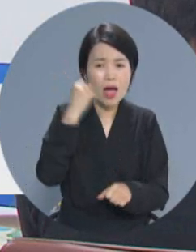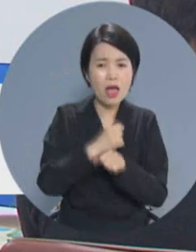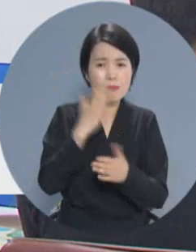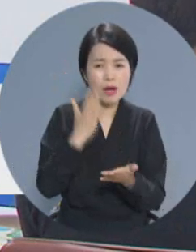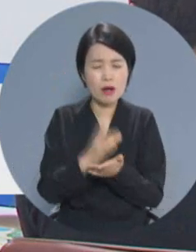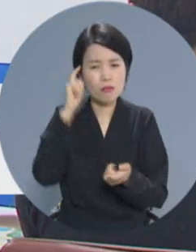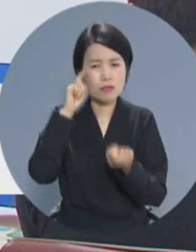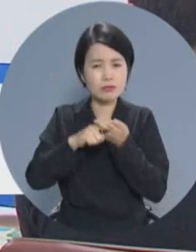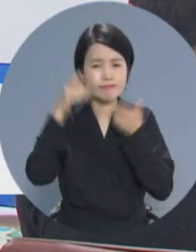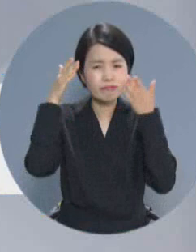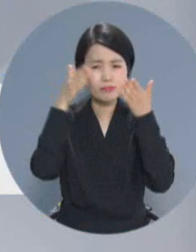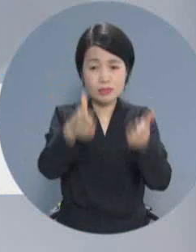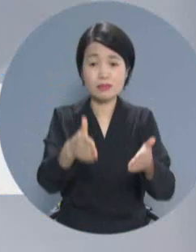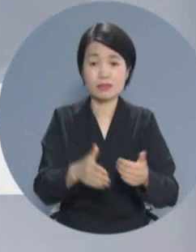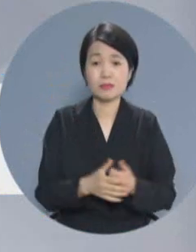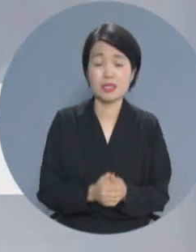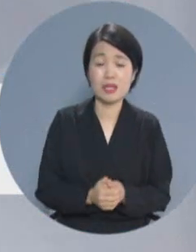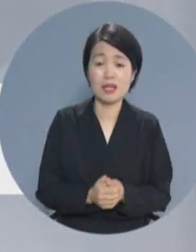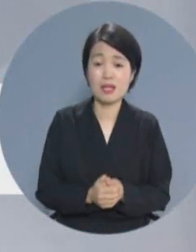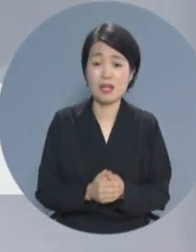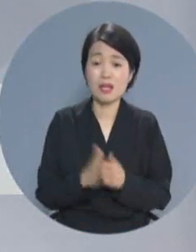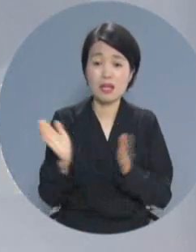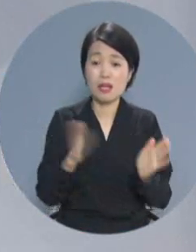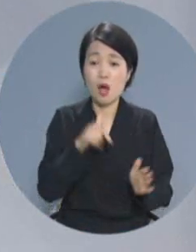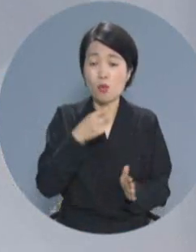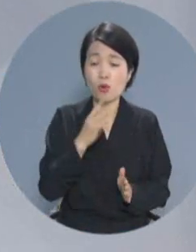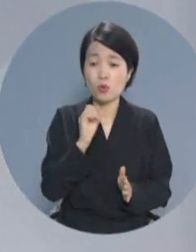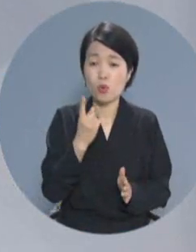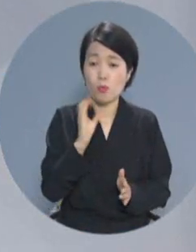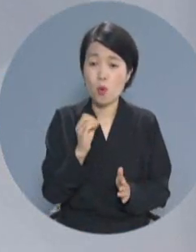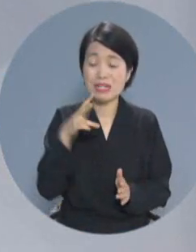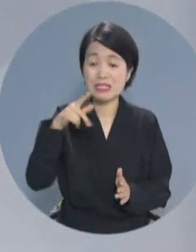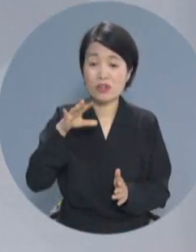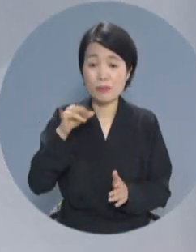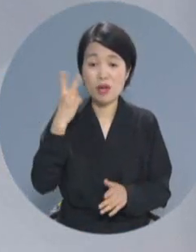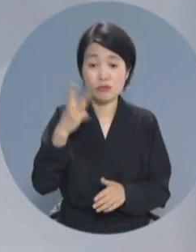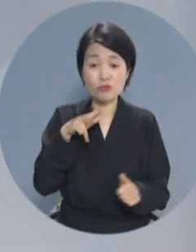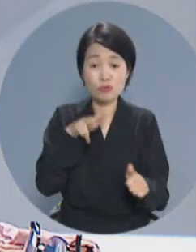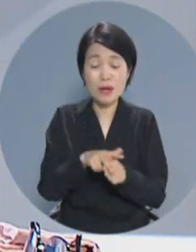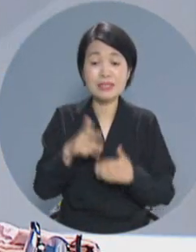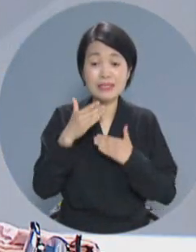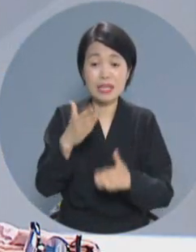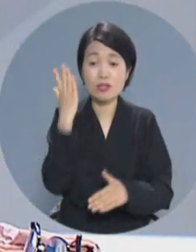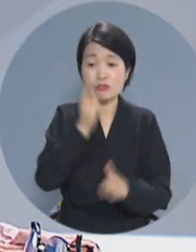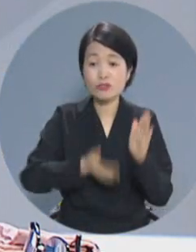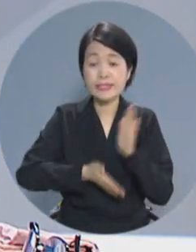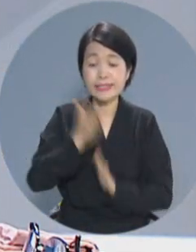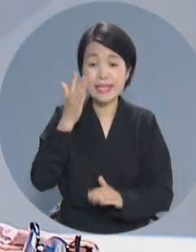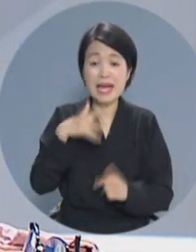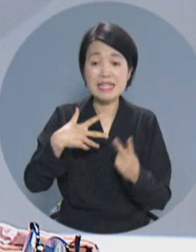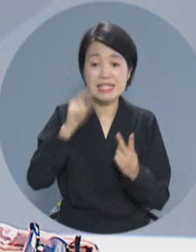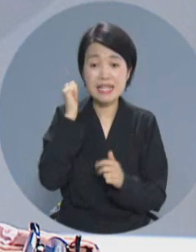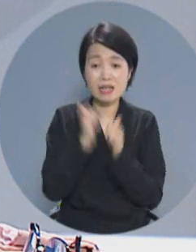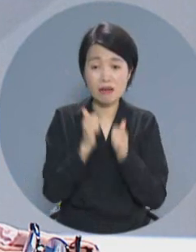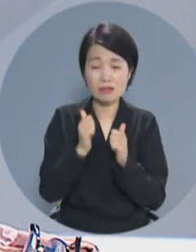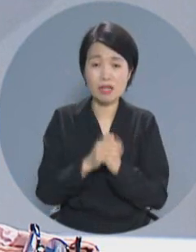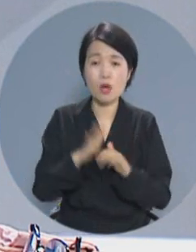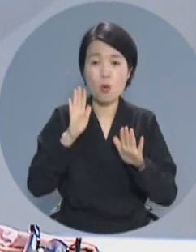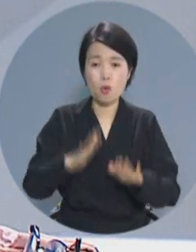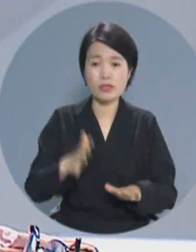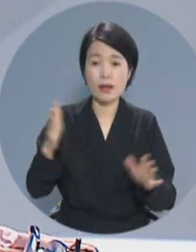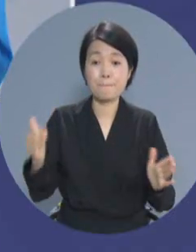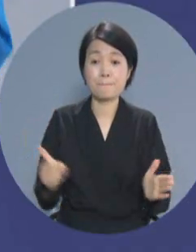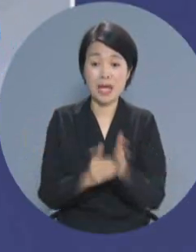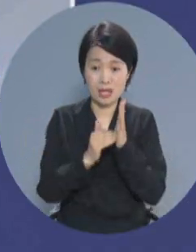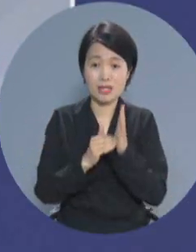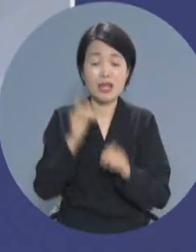관심사로 떠오르고 있습니다. 한편 권오봉, 정기명 두 후보를 대상으로 진행된 여수시장 2차 경선은 오늘